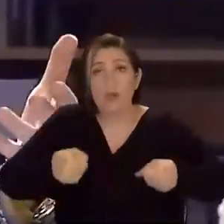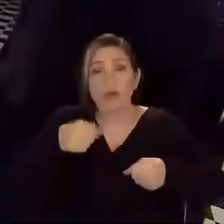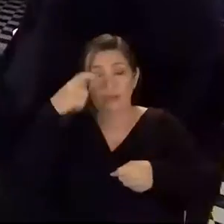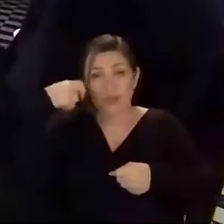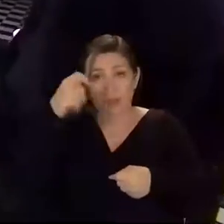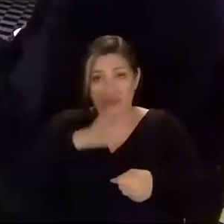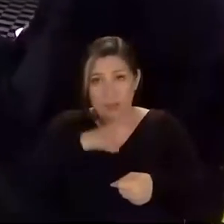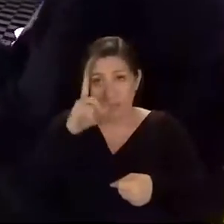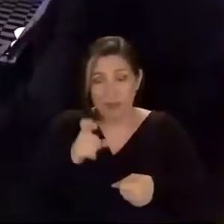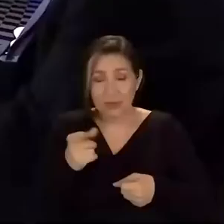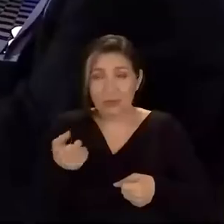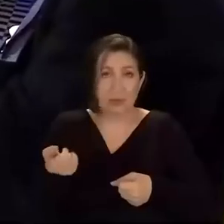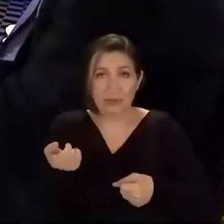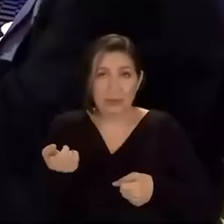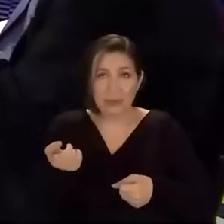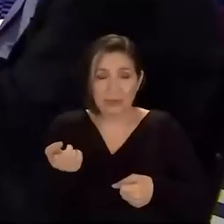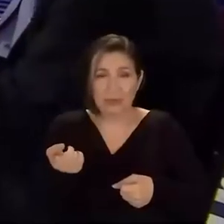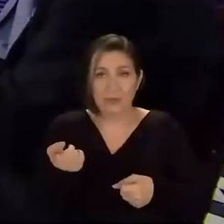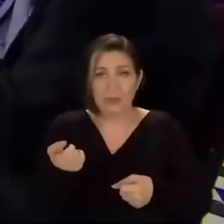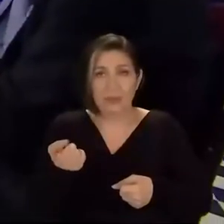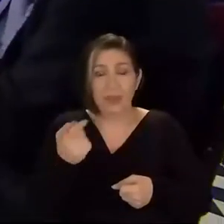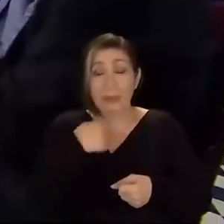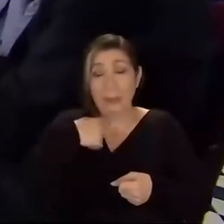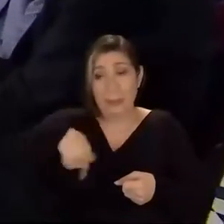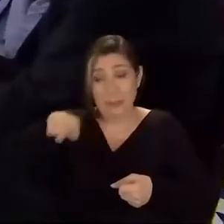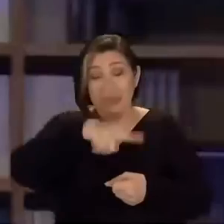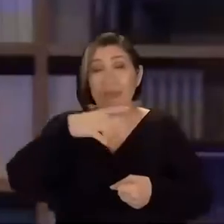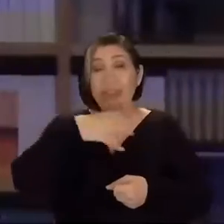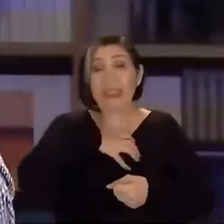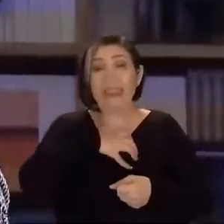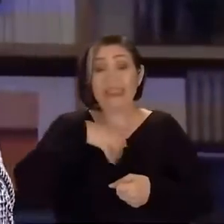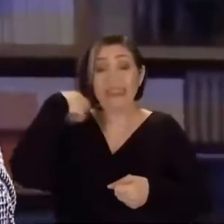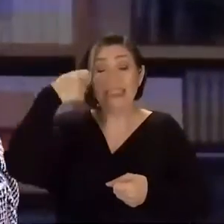pirası falan? Çünkü aslında bu şeyden dolayı yapmadık. Bizim